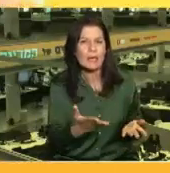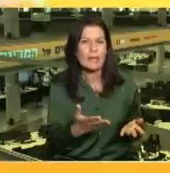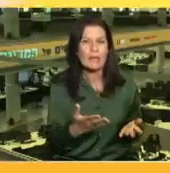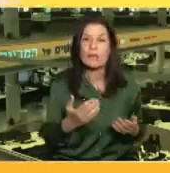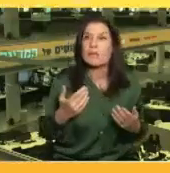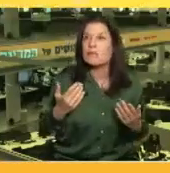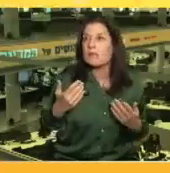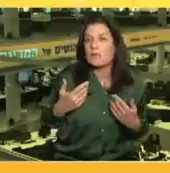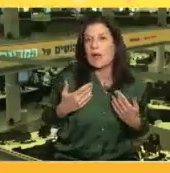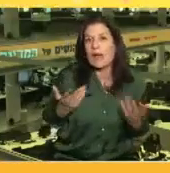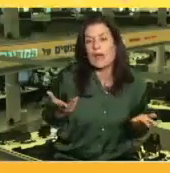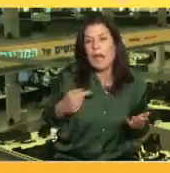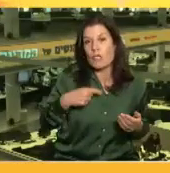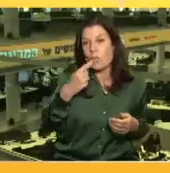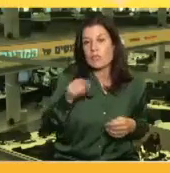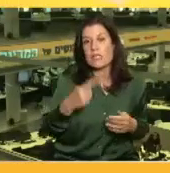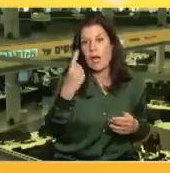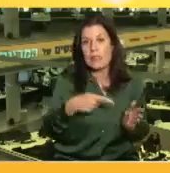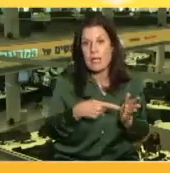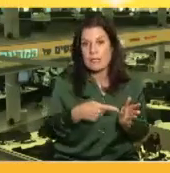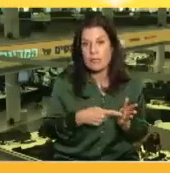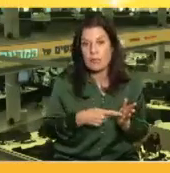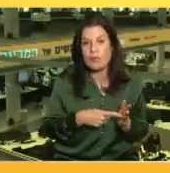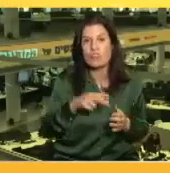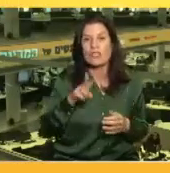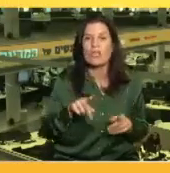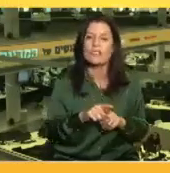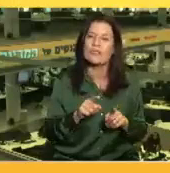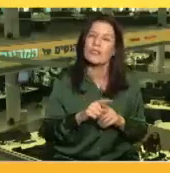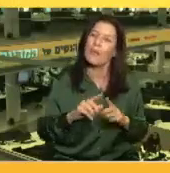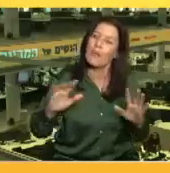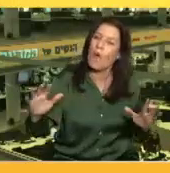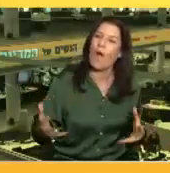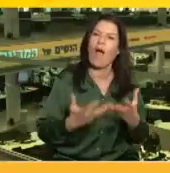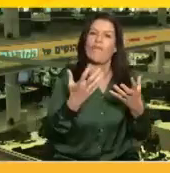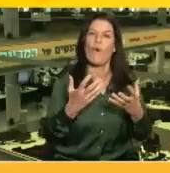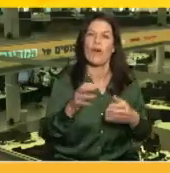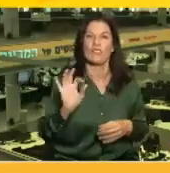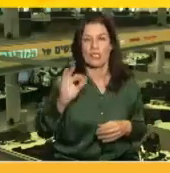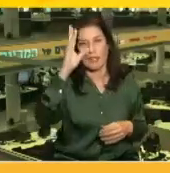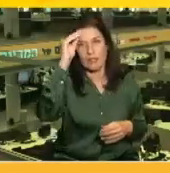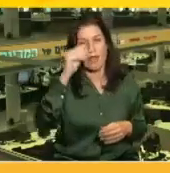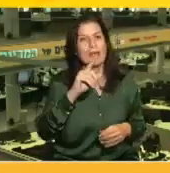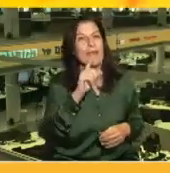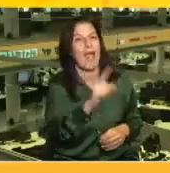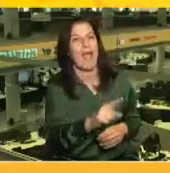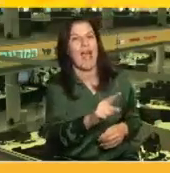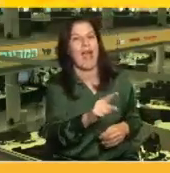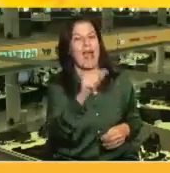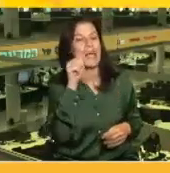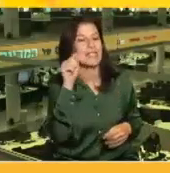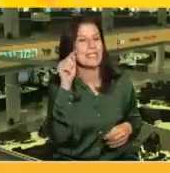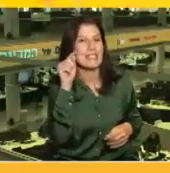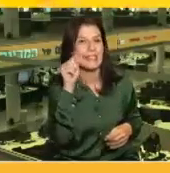שורה התחתונה, אני אומרת שזה אחת הסיבות שבהן יש איזה brotherhood of men בחוד החנות. הנה זה יצא לכן,